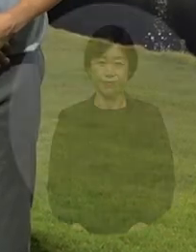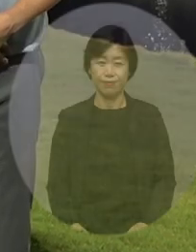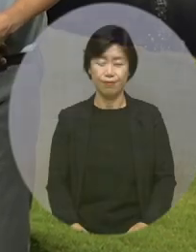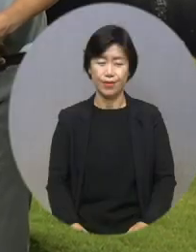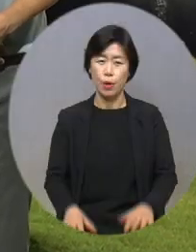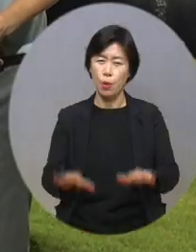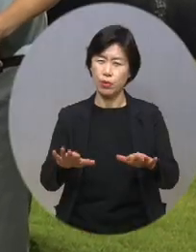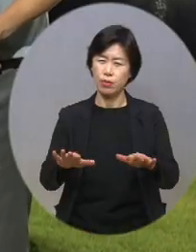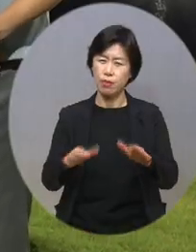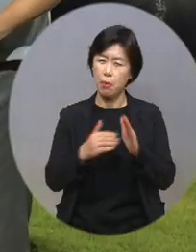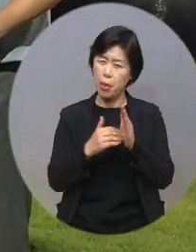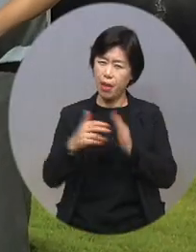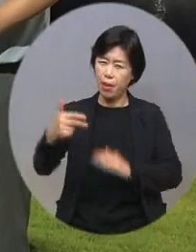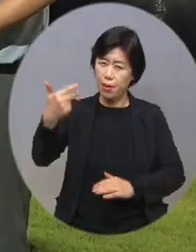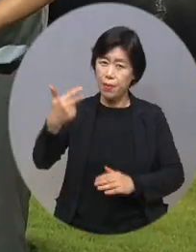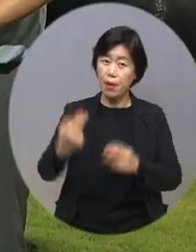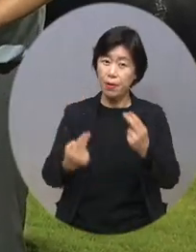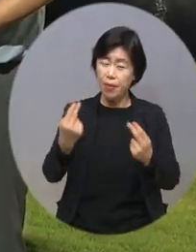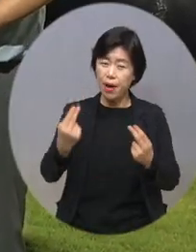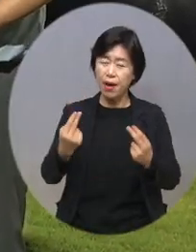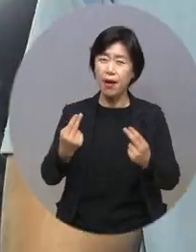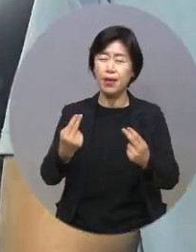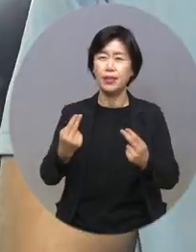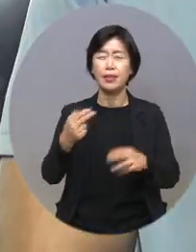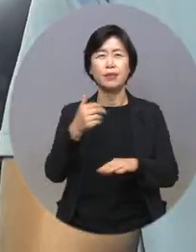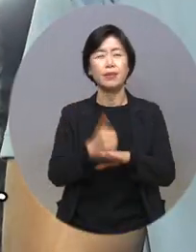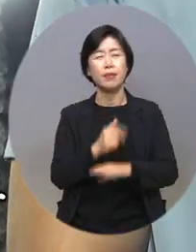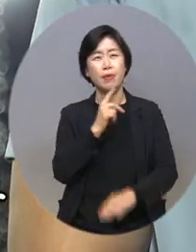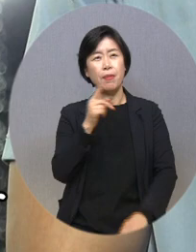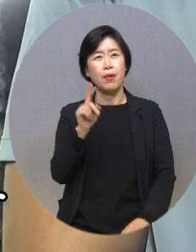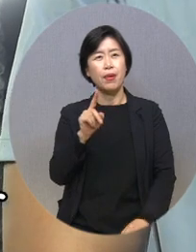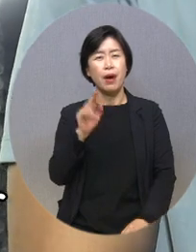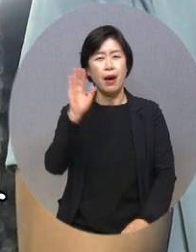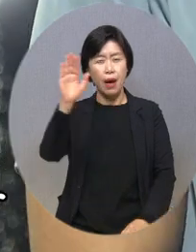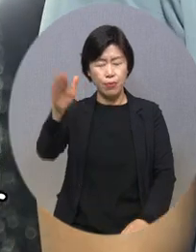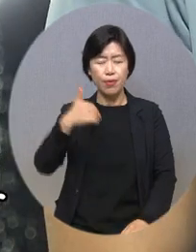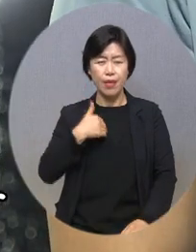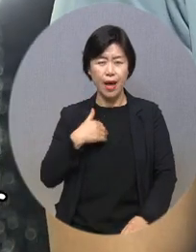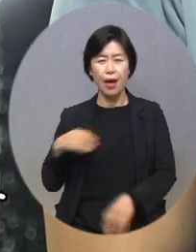몰래카메라이기보다는 뭐라고 마무리 해야 될까? 앞으로 열심히 하겠습니다.